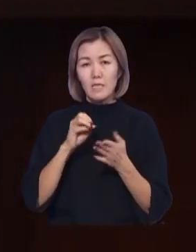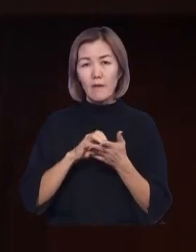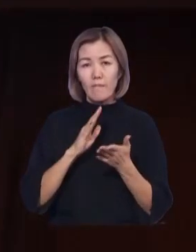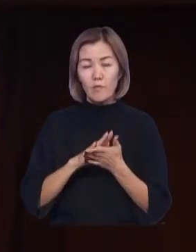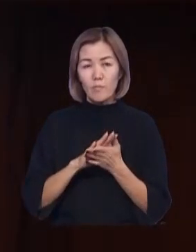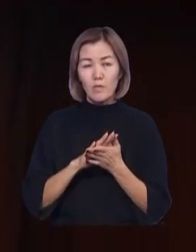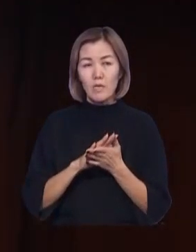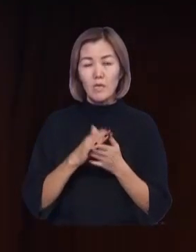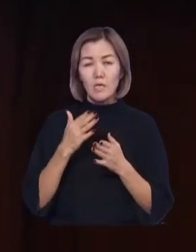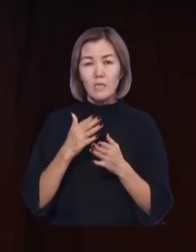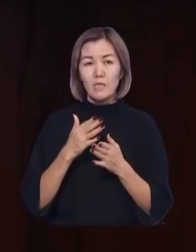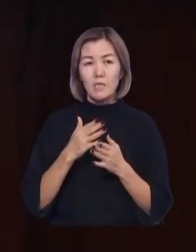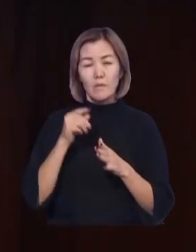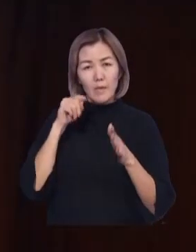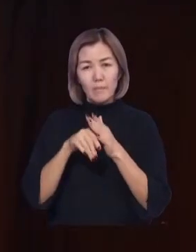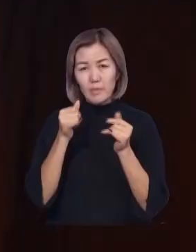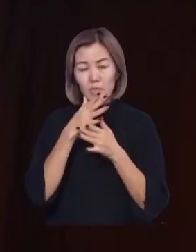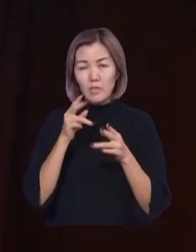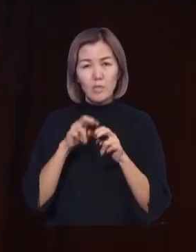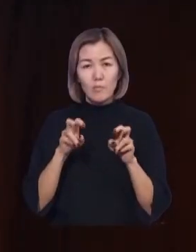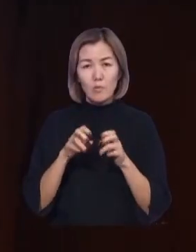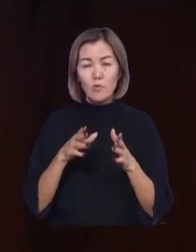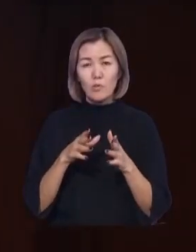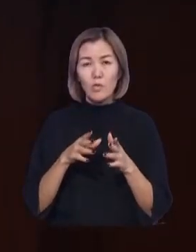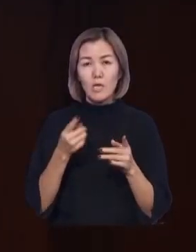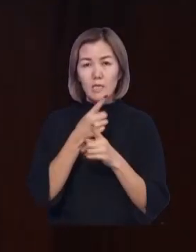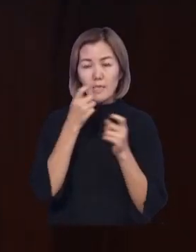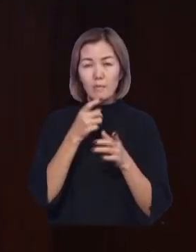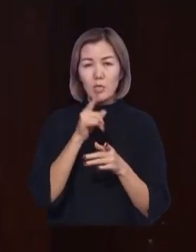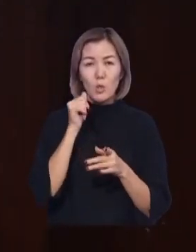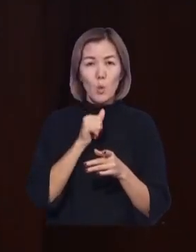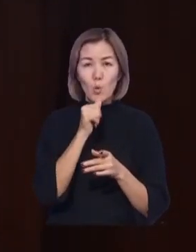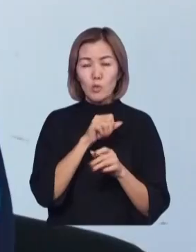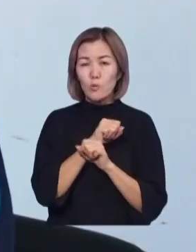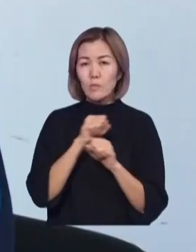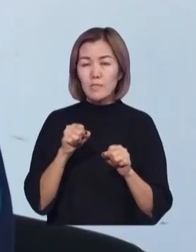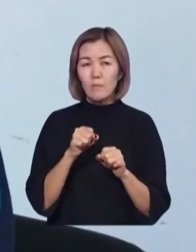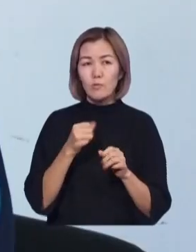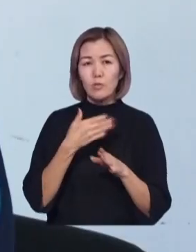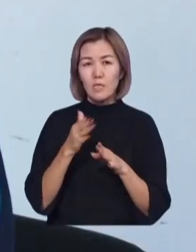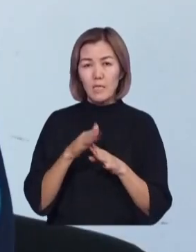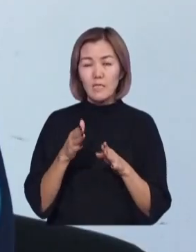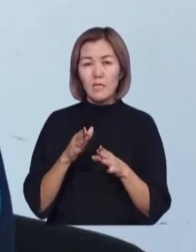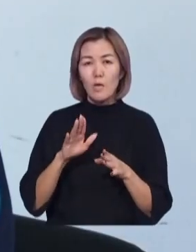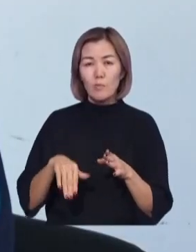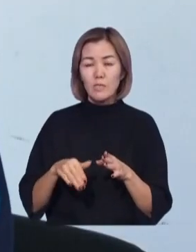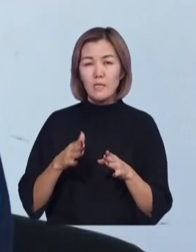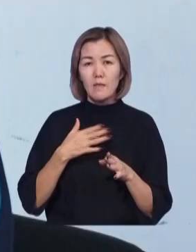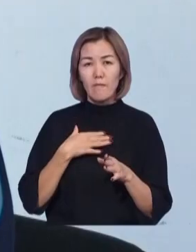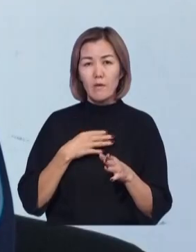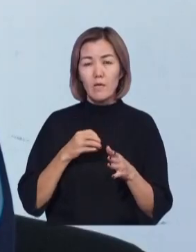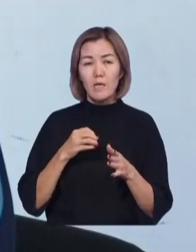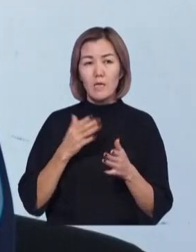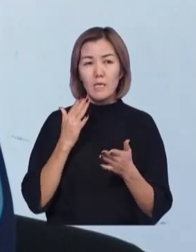граждане не могут в эту базу зайти и проверить и мне нужно сообщить им код чтобы не допустить оформление кредита после этого на мне оказался